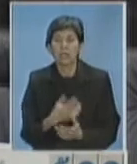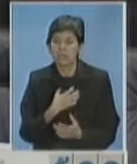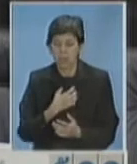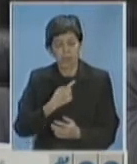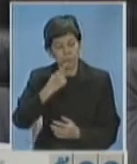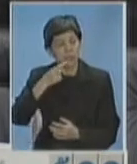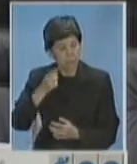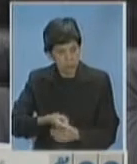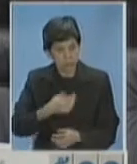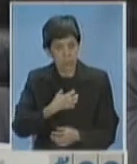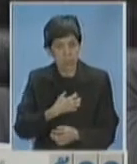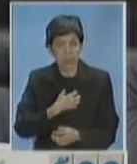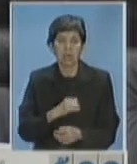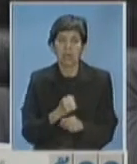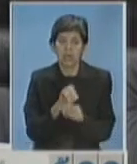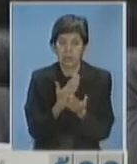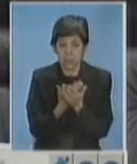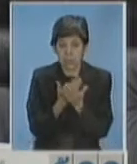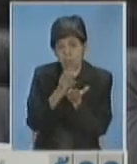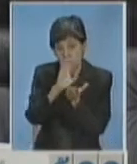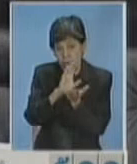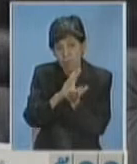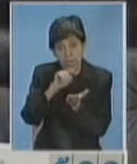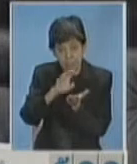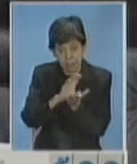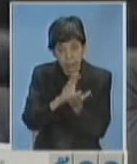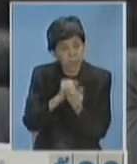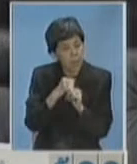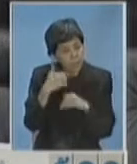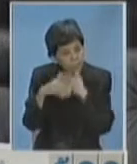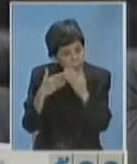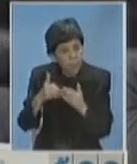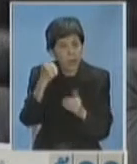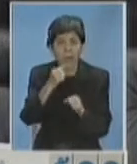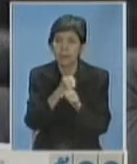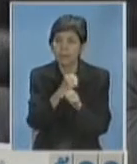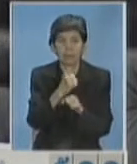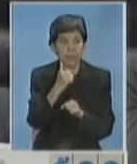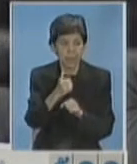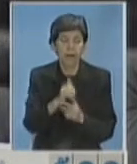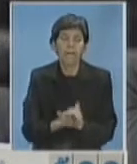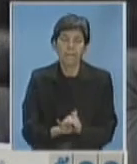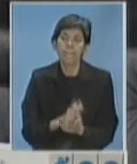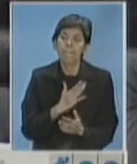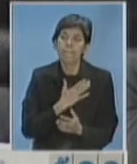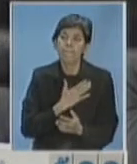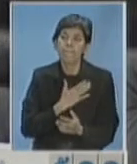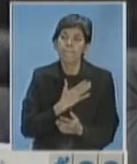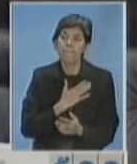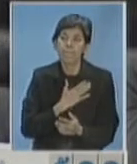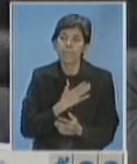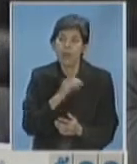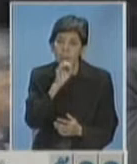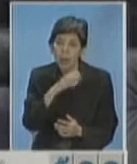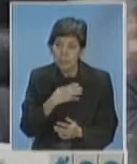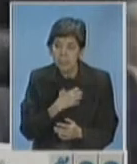ริงใจนะคะแล้วก็อยากจะเห็นให้การใช้จ่ายงบประมาณของประเทศนี้เดินไปข้างหน้าอย่างมีประสิทธิภาพนะคะดิฉันกลับเรียนว่าใน